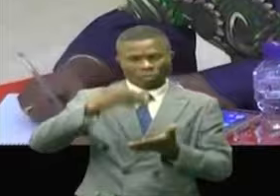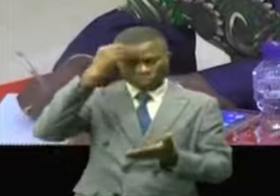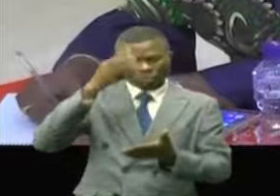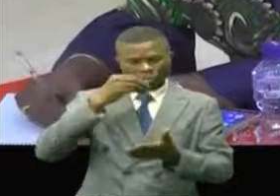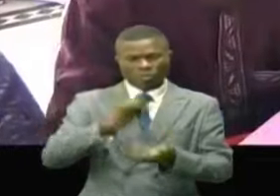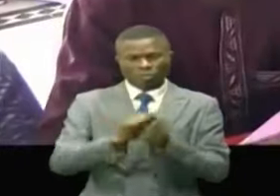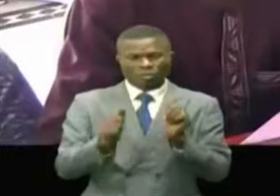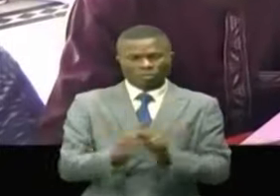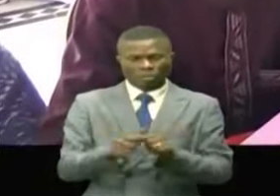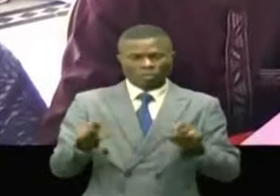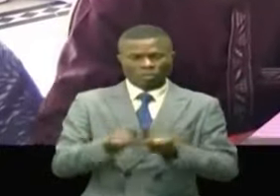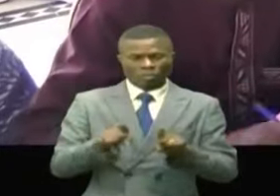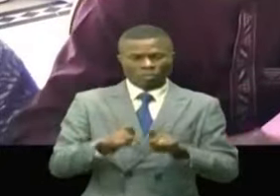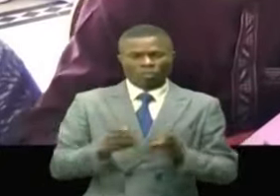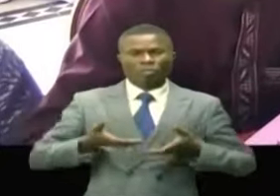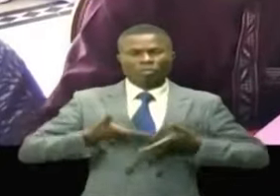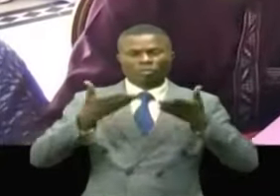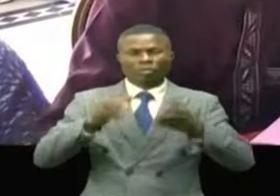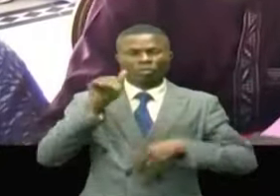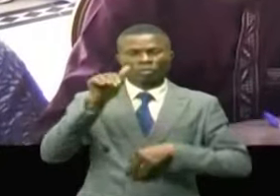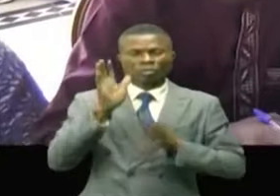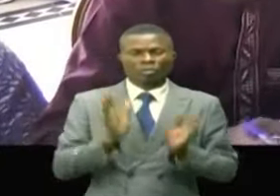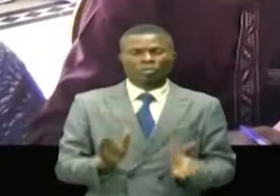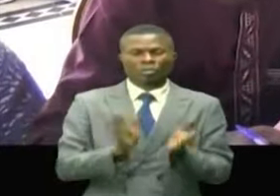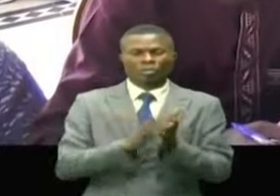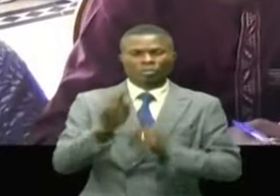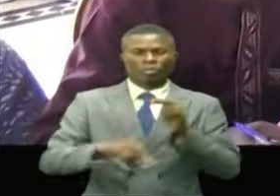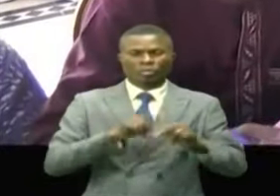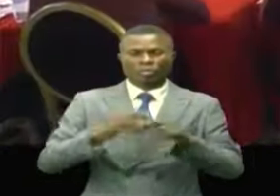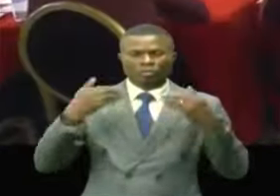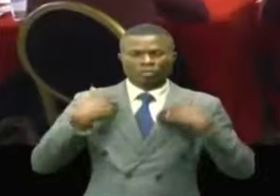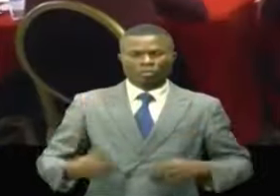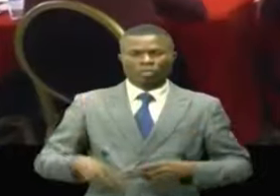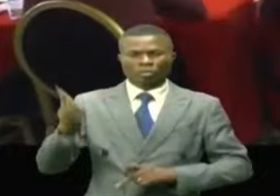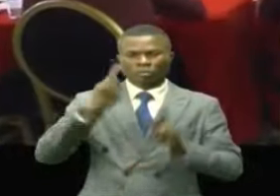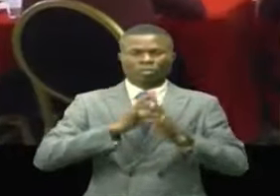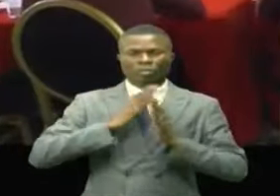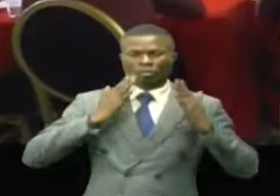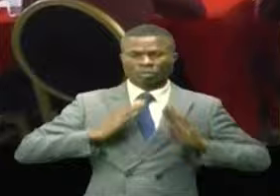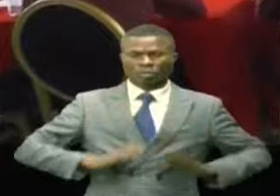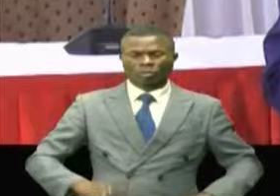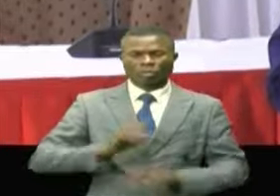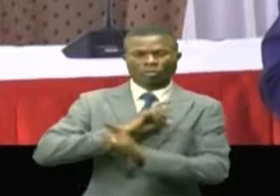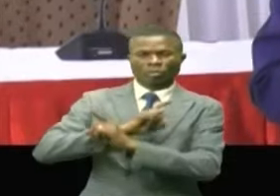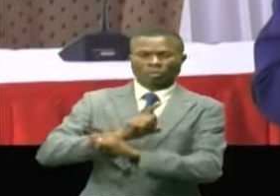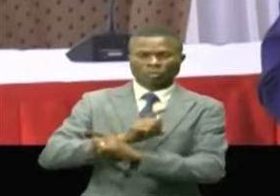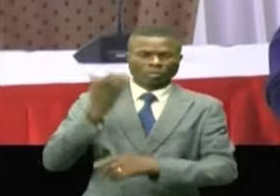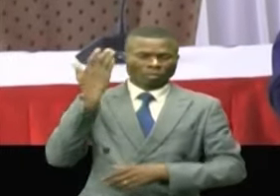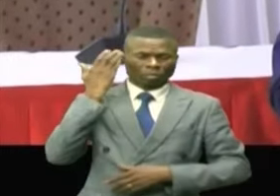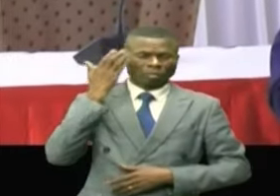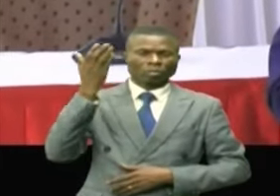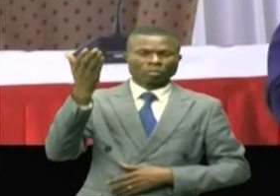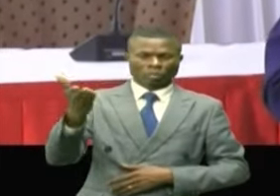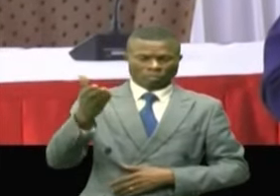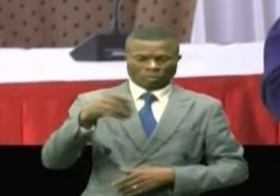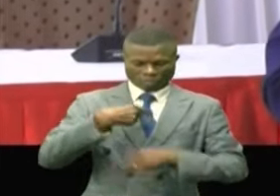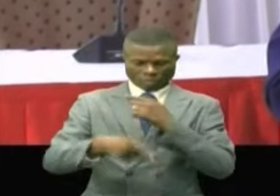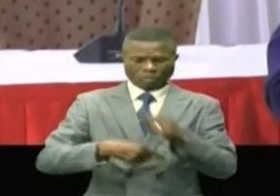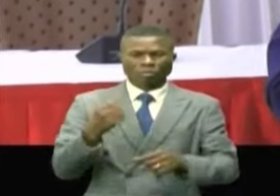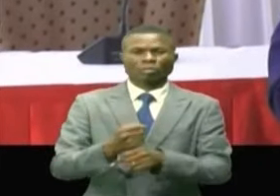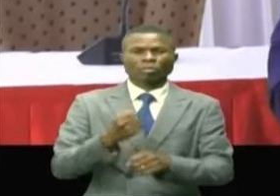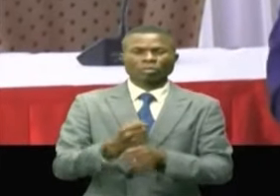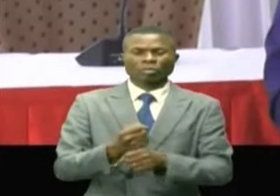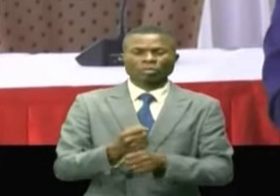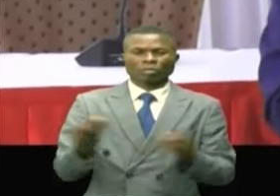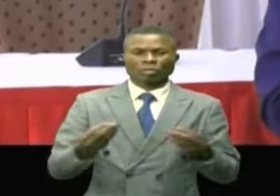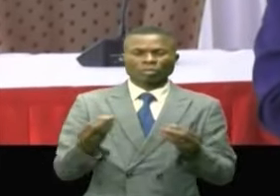processus comme l'a suggéré le directeur de l'Institut national de santé publique hygiène et prévention dieud Dené Mutamba qui a ouvert ses travaux